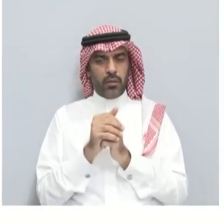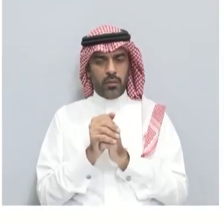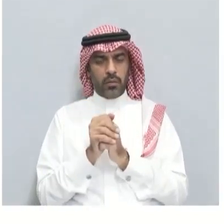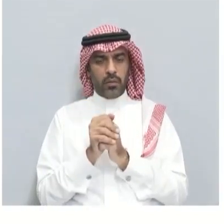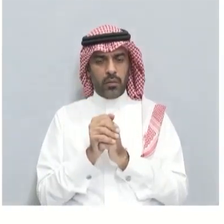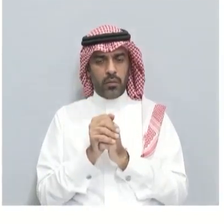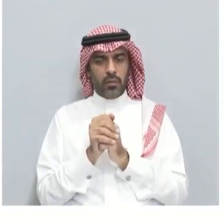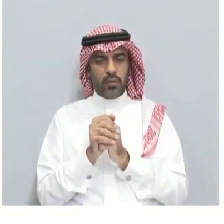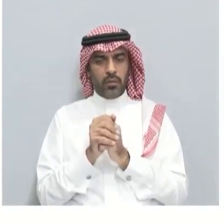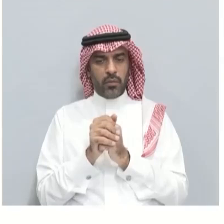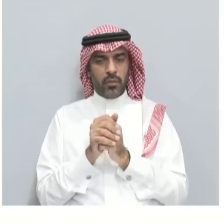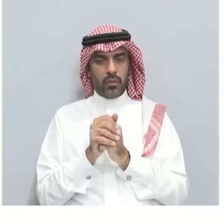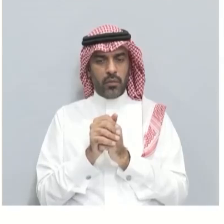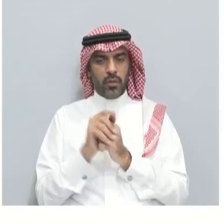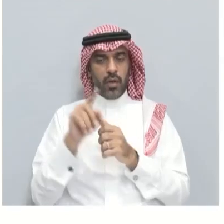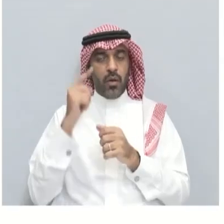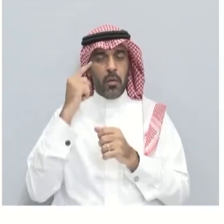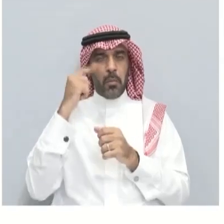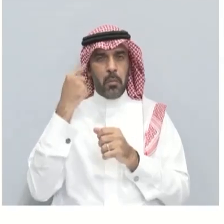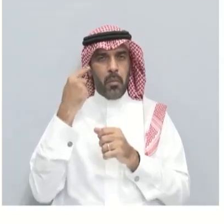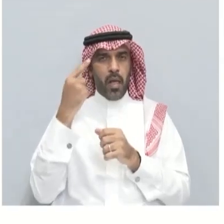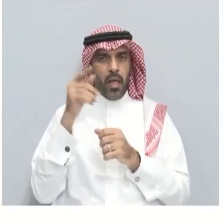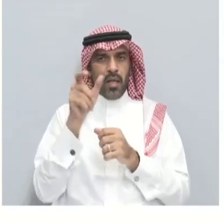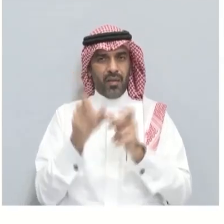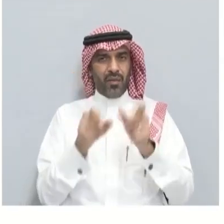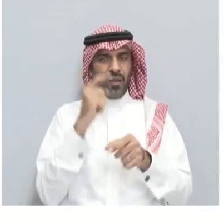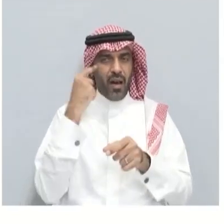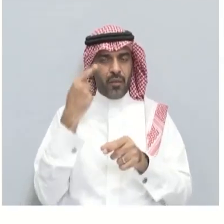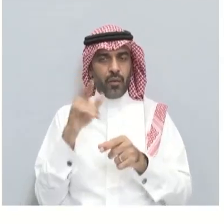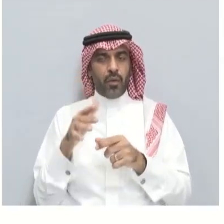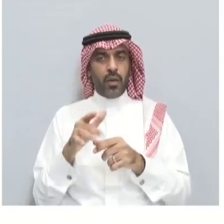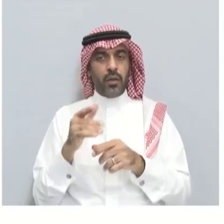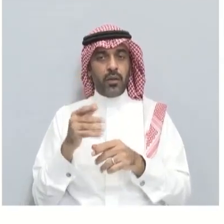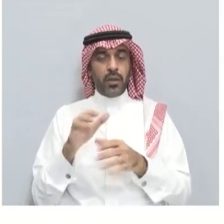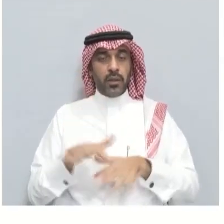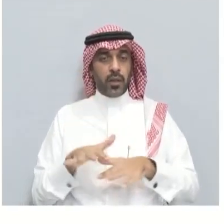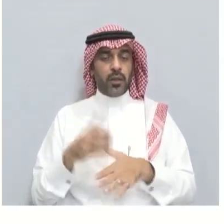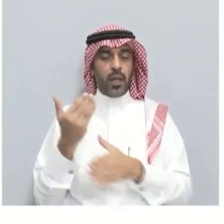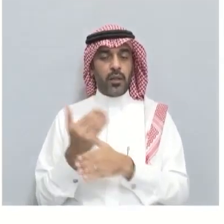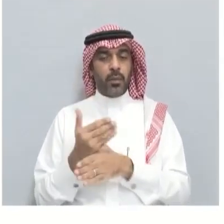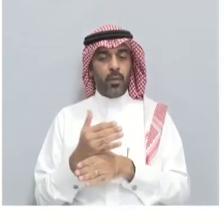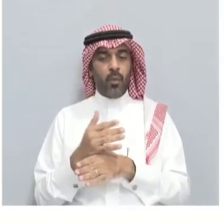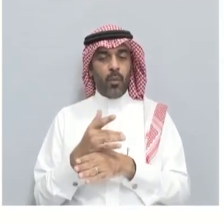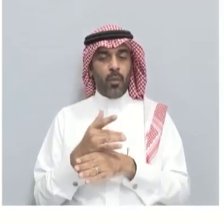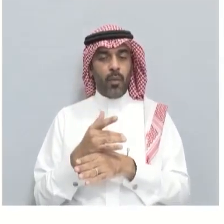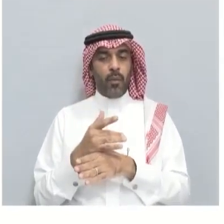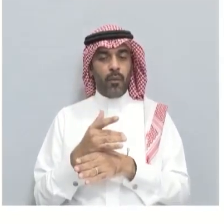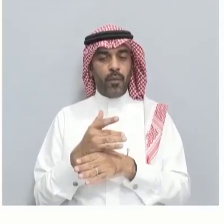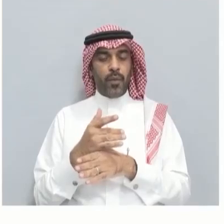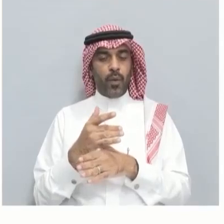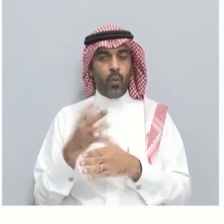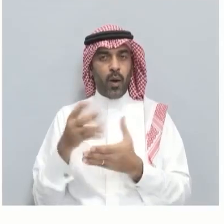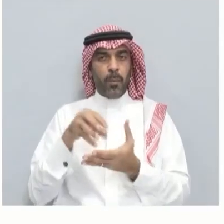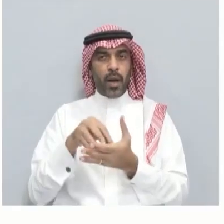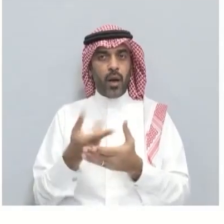الزلزال يحدث على سطح الارض في نقطه تسمى البؤره الزلزال طبعا هو لا يحدث على